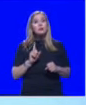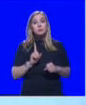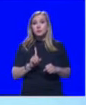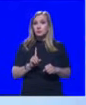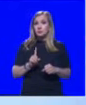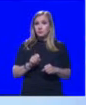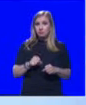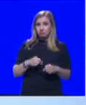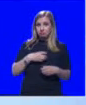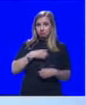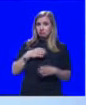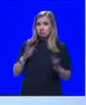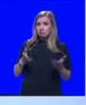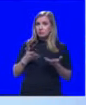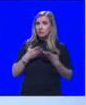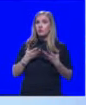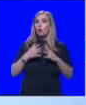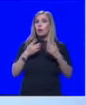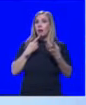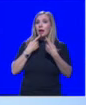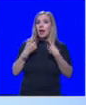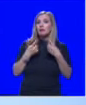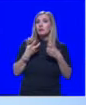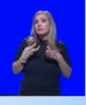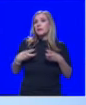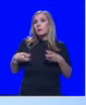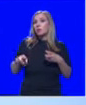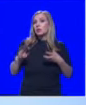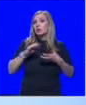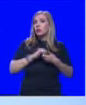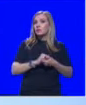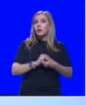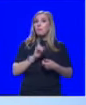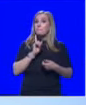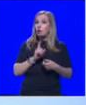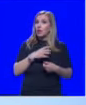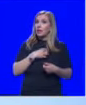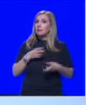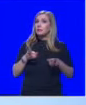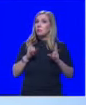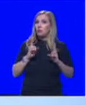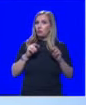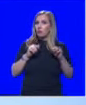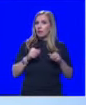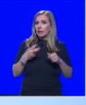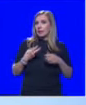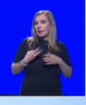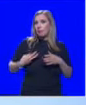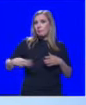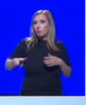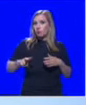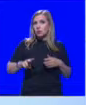днес големия разговор за оставяне и за напускане от сглобката. Могат ли ГЕРБ да си позволят сега да напуснат, според